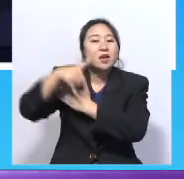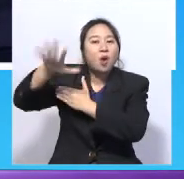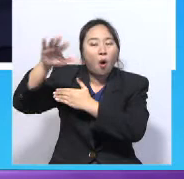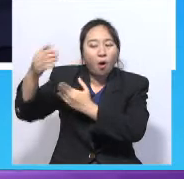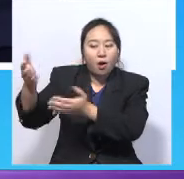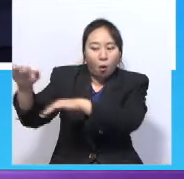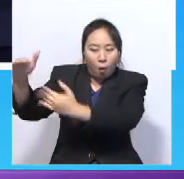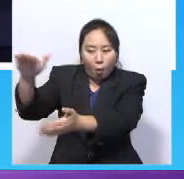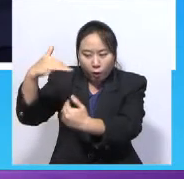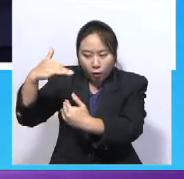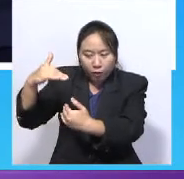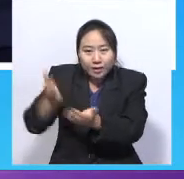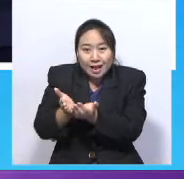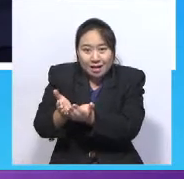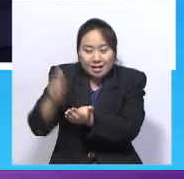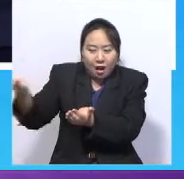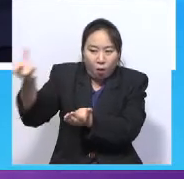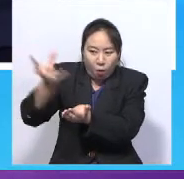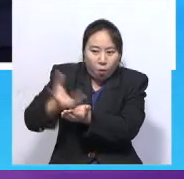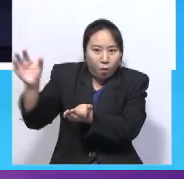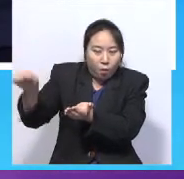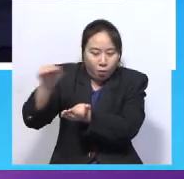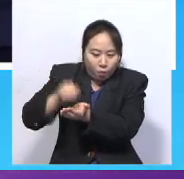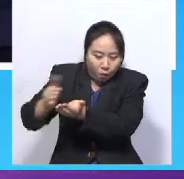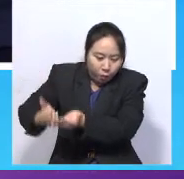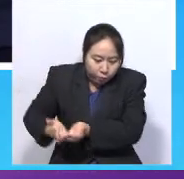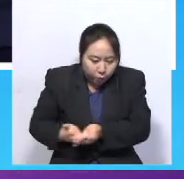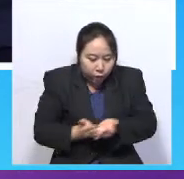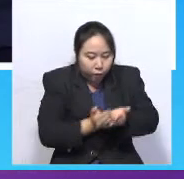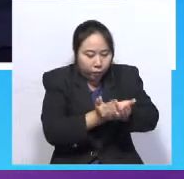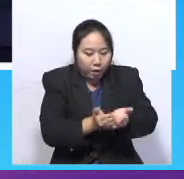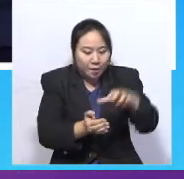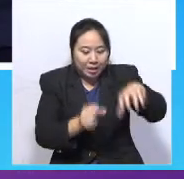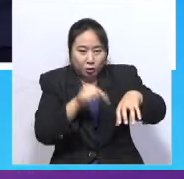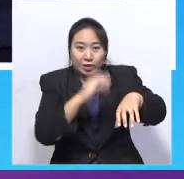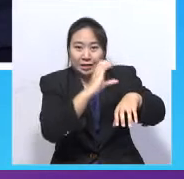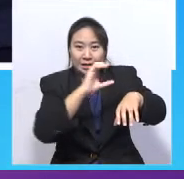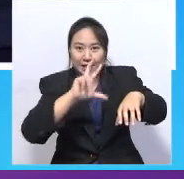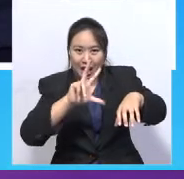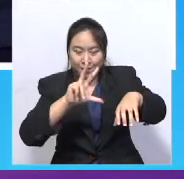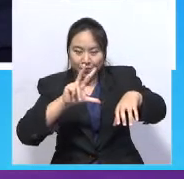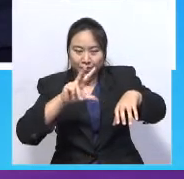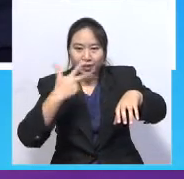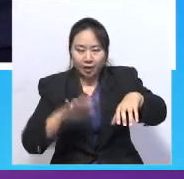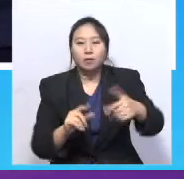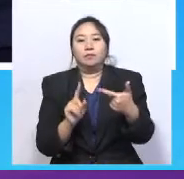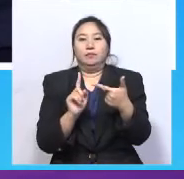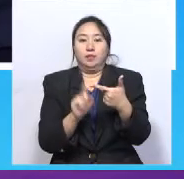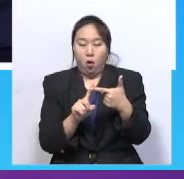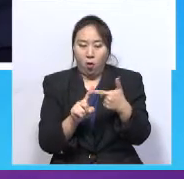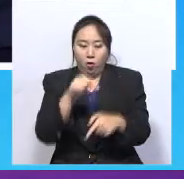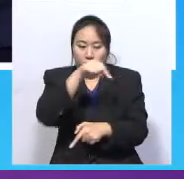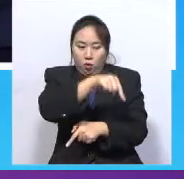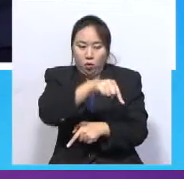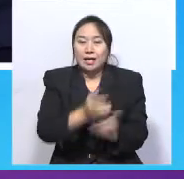ครับแล้วก็เรือเนี่ยมาจอดเทียบที่ท่าเทียบเรือ C3นะครับช่วงที่2เนี่ยก็จะเป็นพื้นที่ของท่าเทียบ